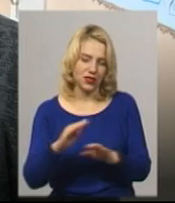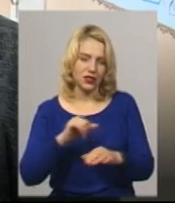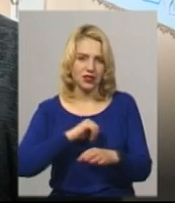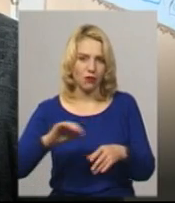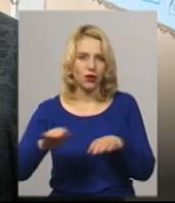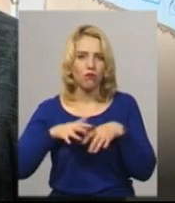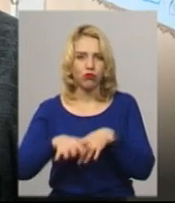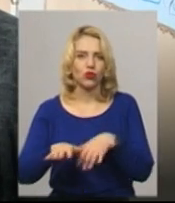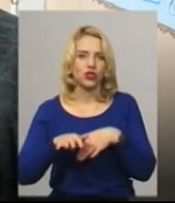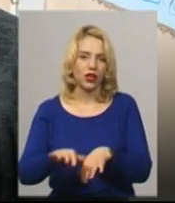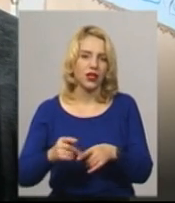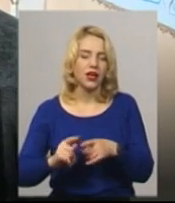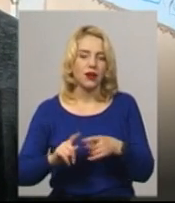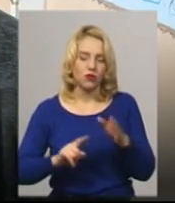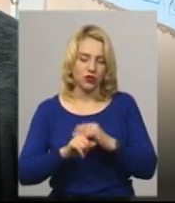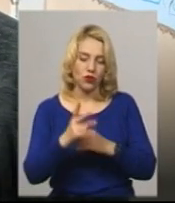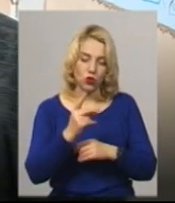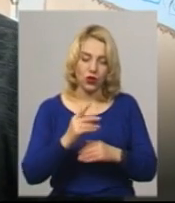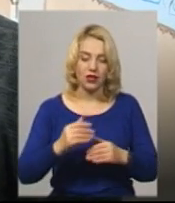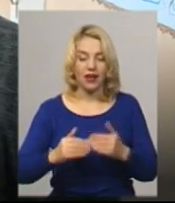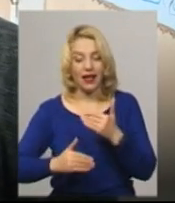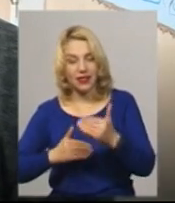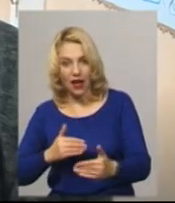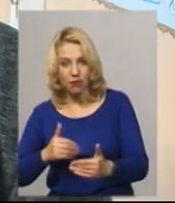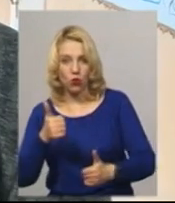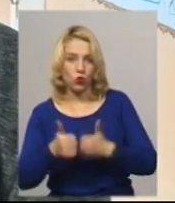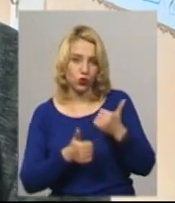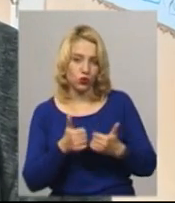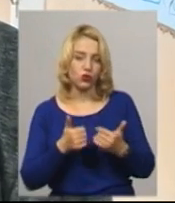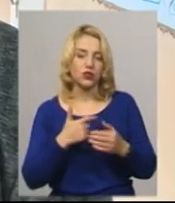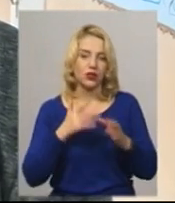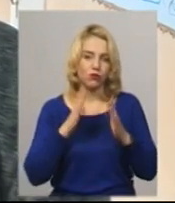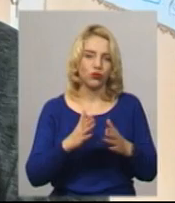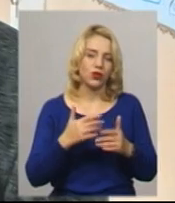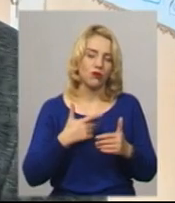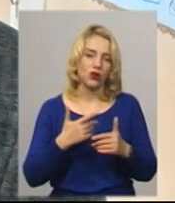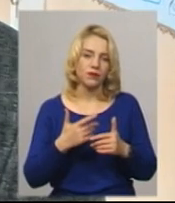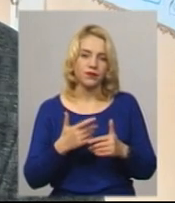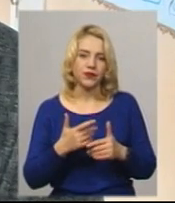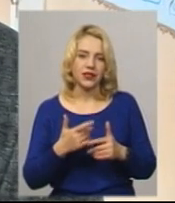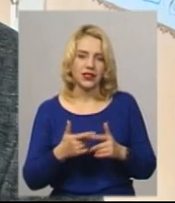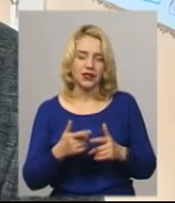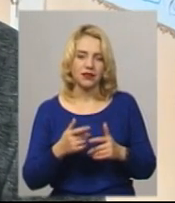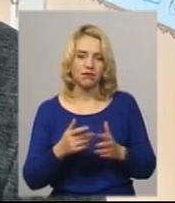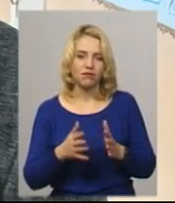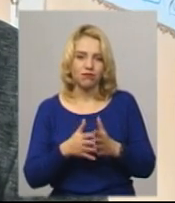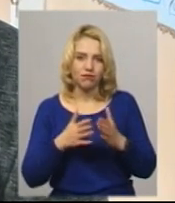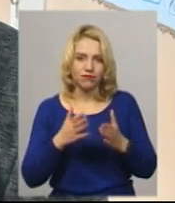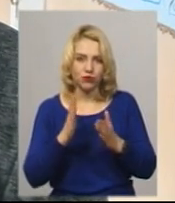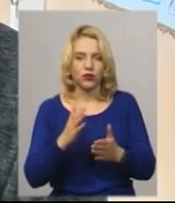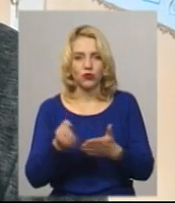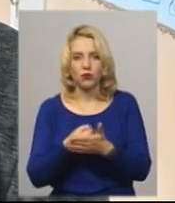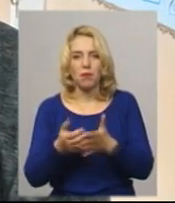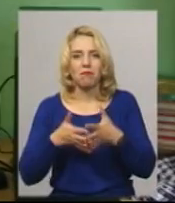конкурсу мікропроєктів, ну і будемо звертатися до депутатів за виділенням дещо більшої суми. Зі